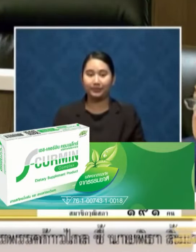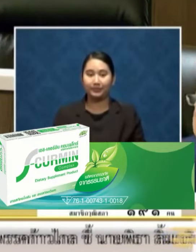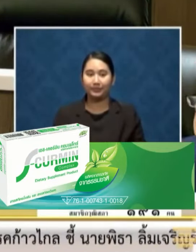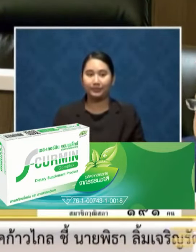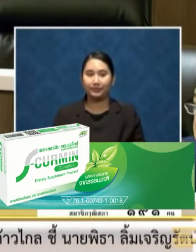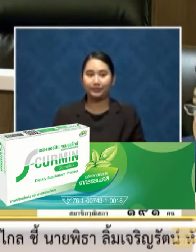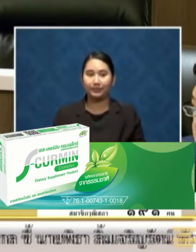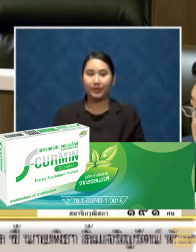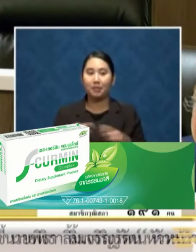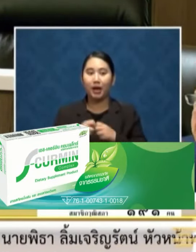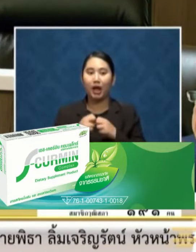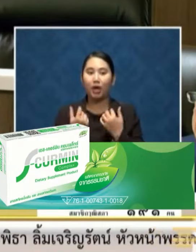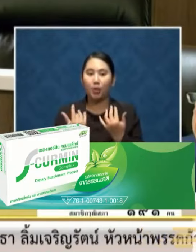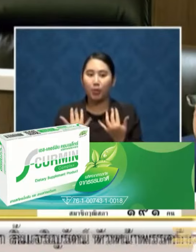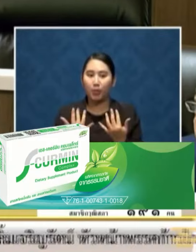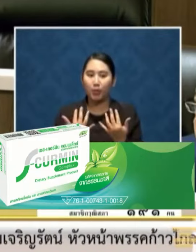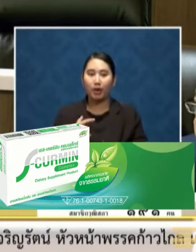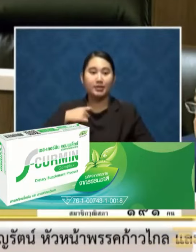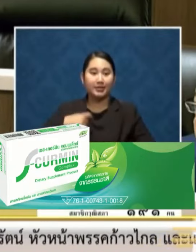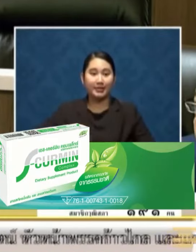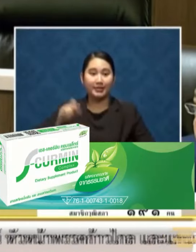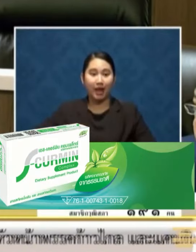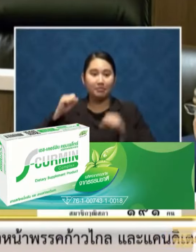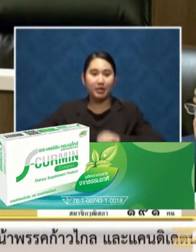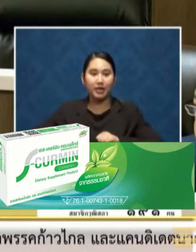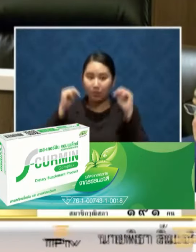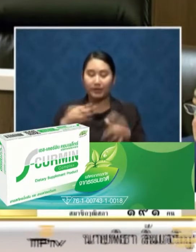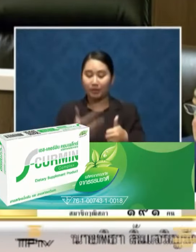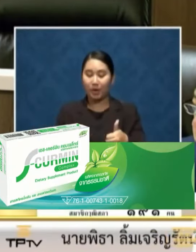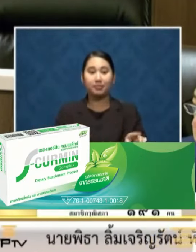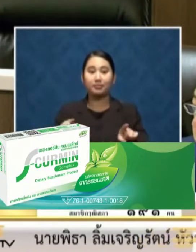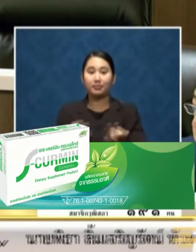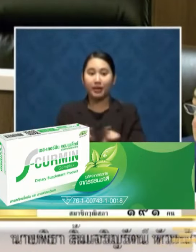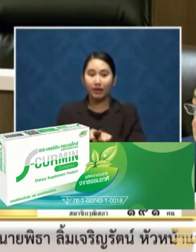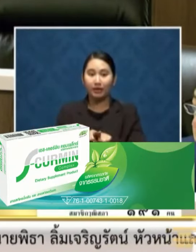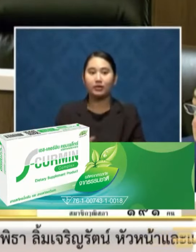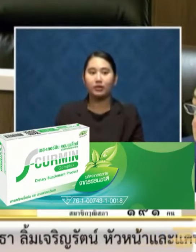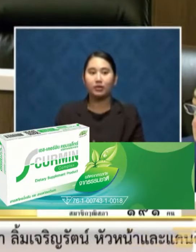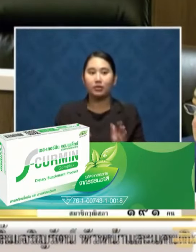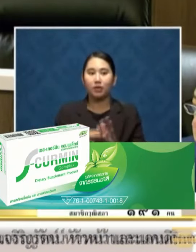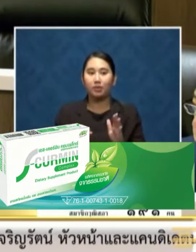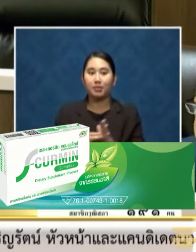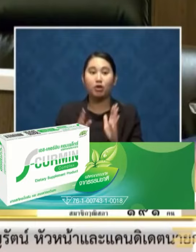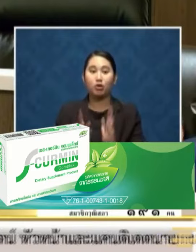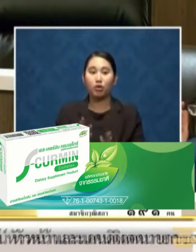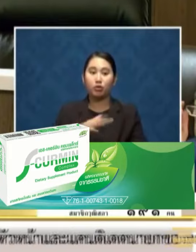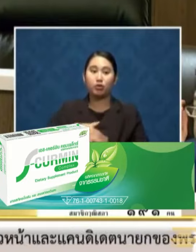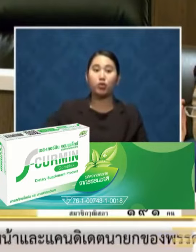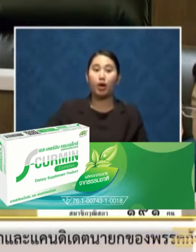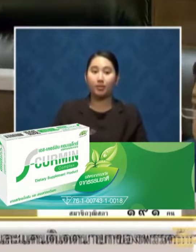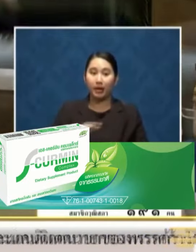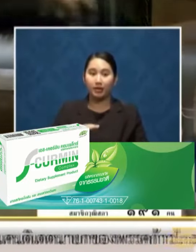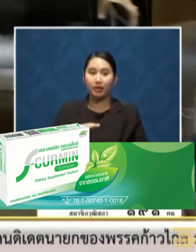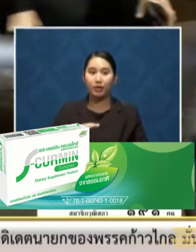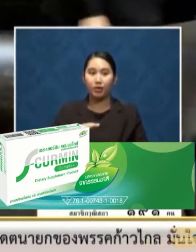รัฐมนตรีเป็นการเฉพาะตัวแต่มันอาจจะไปส่งผลถึงเรื่องของการเมืองในภาพรวมในการสรรหาผู้นำคนใหม่ใน